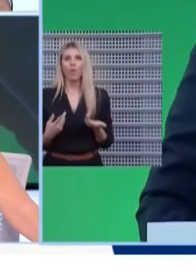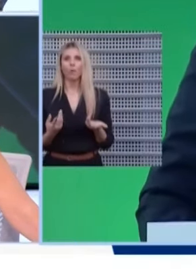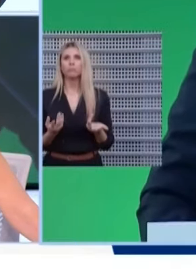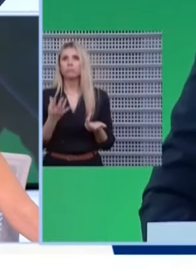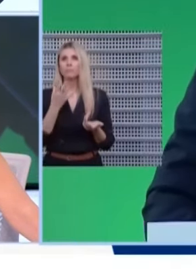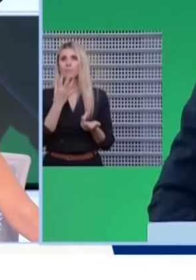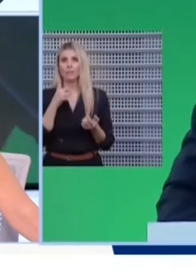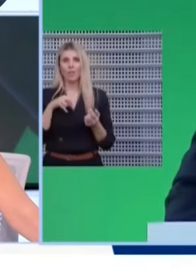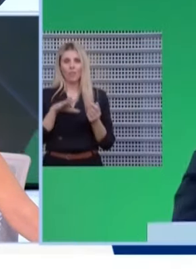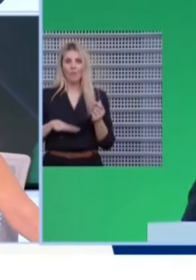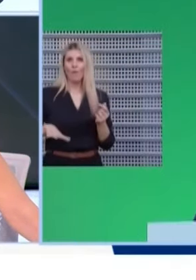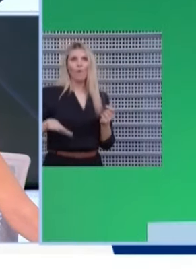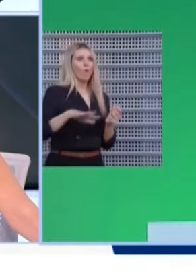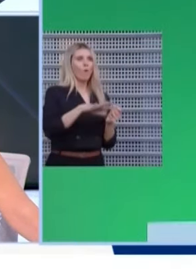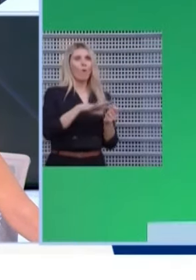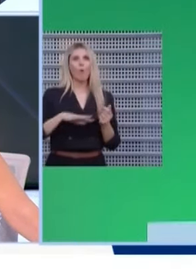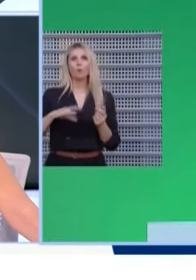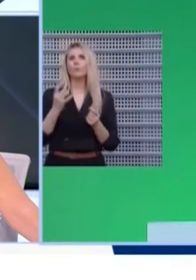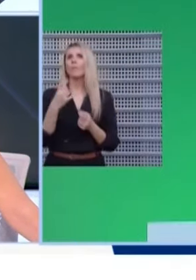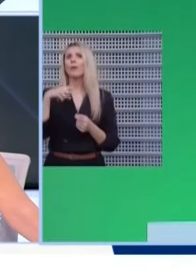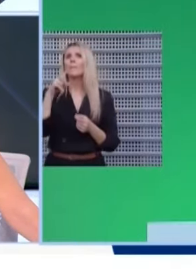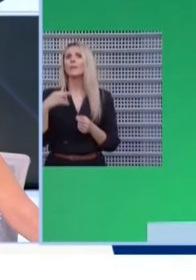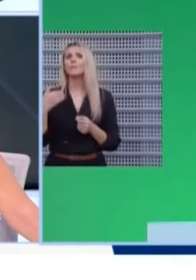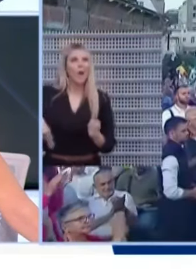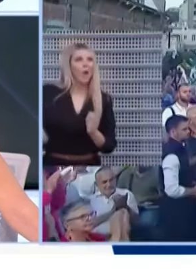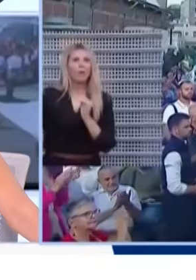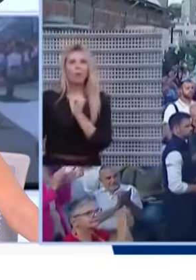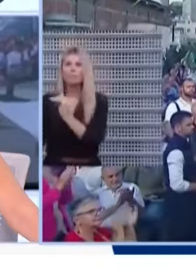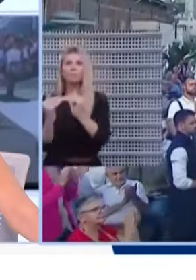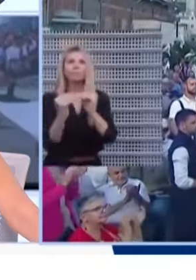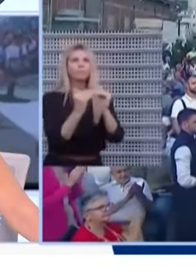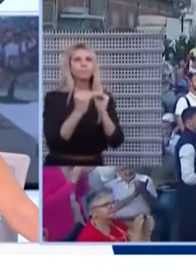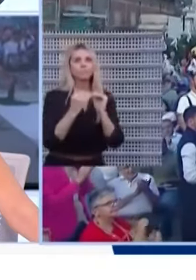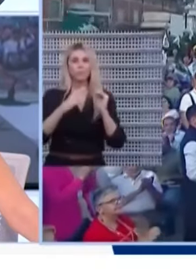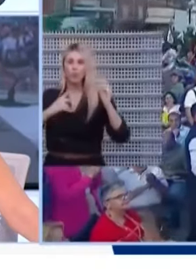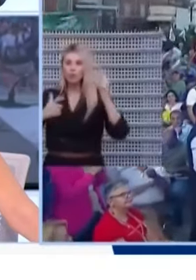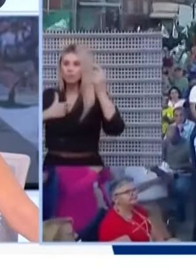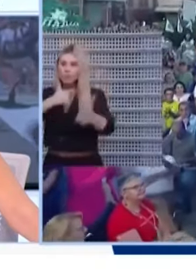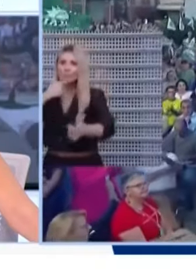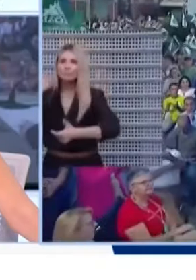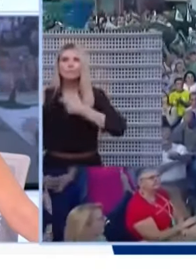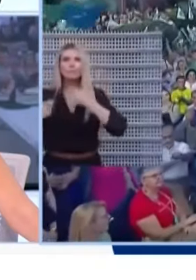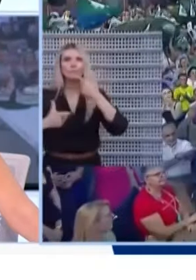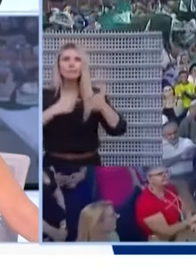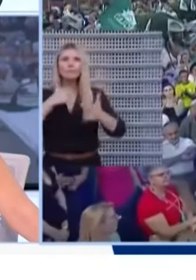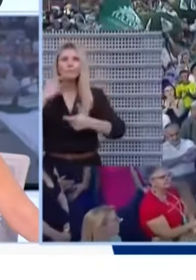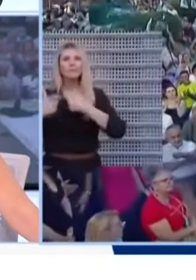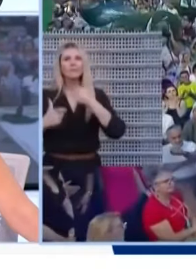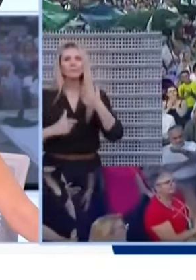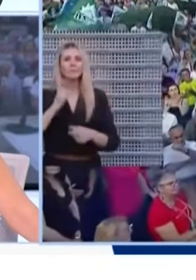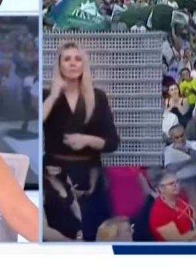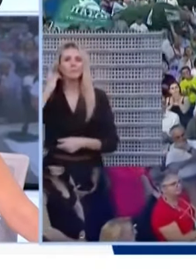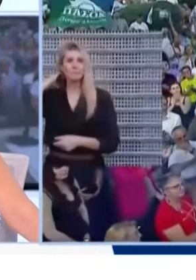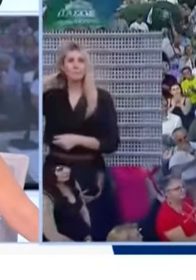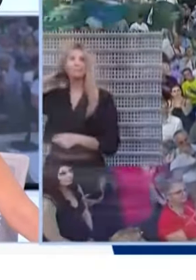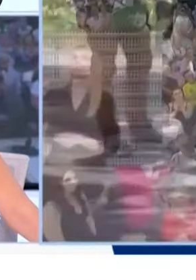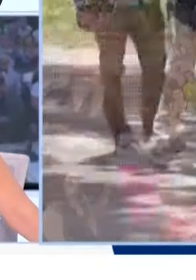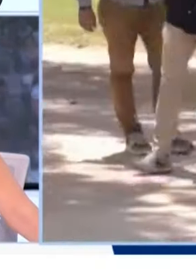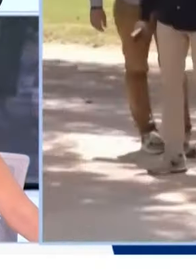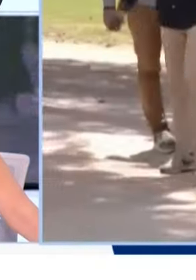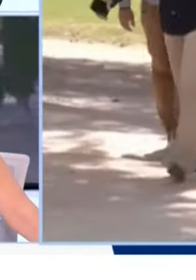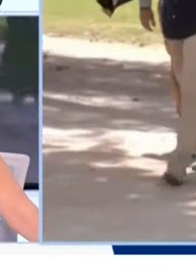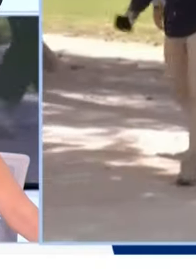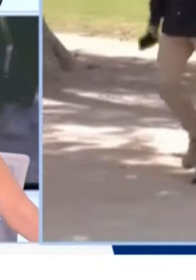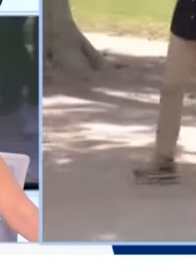ότι πλέον γι' αυτό στο ΠΑΣΟΚ έχει αρχίσει και υπάρχει ένας εμφύλιος και δεν νομίζω ότι ένας. Μια τέτοια κατάσταση ισοστρέφειας μπορεί να